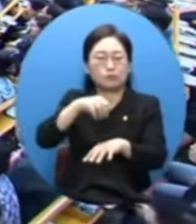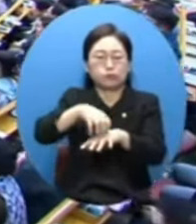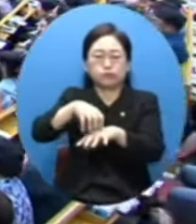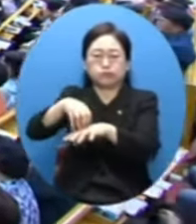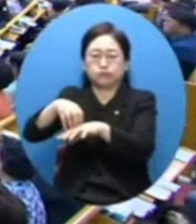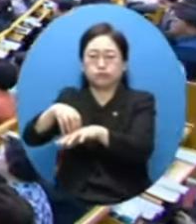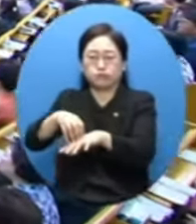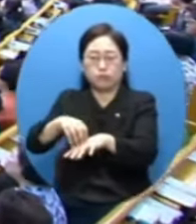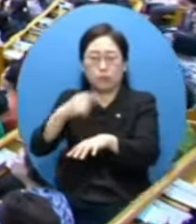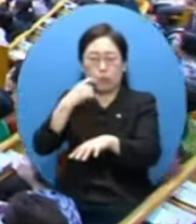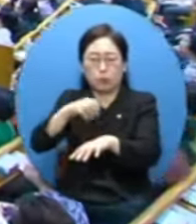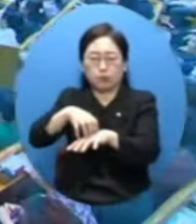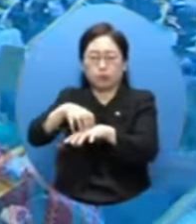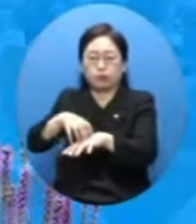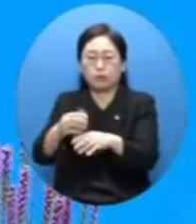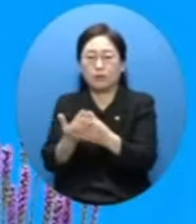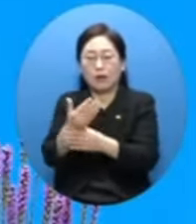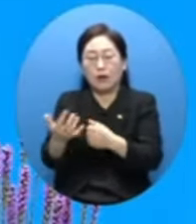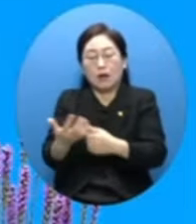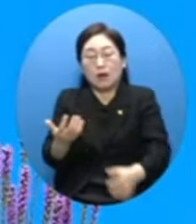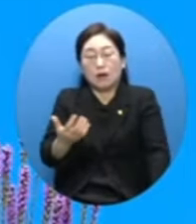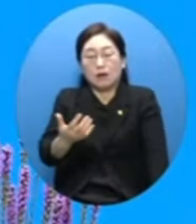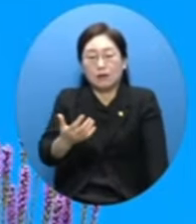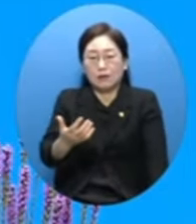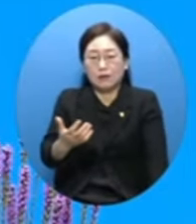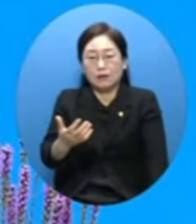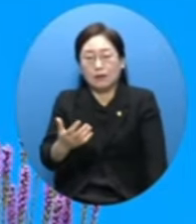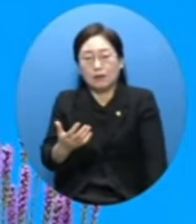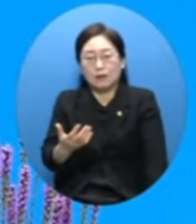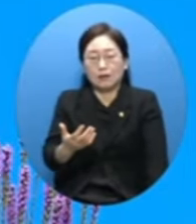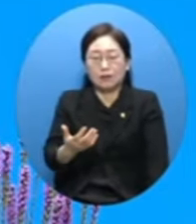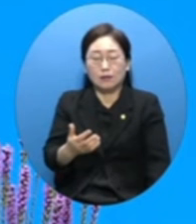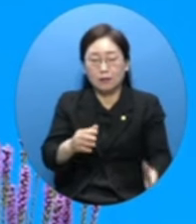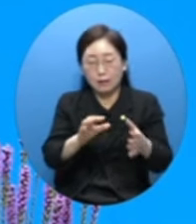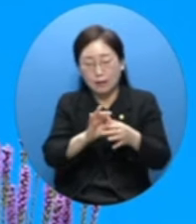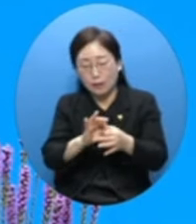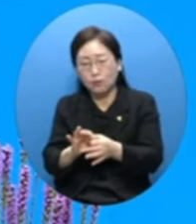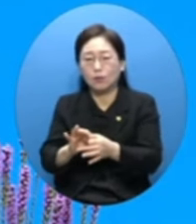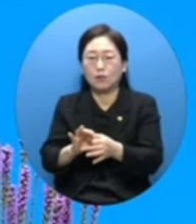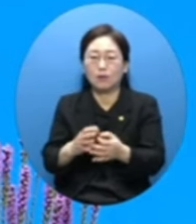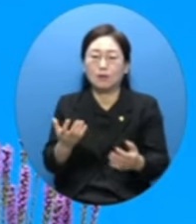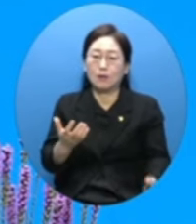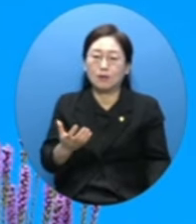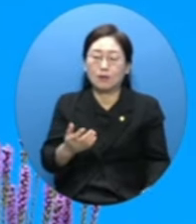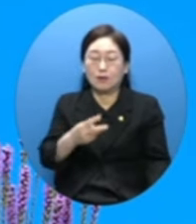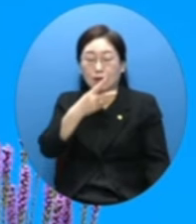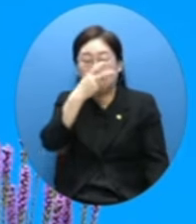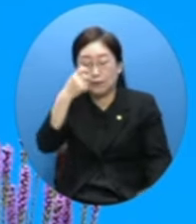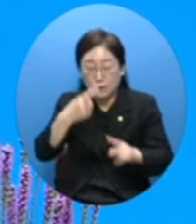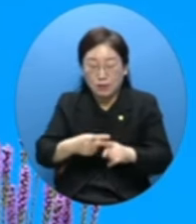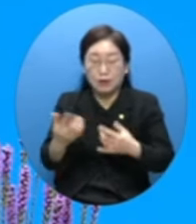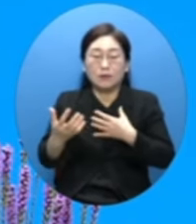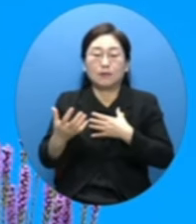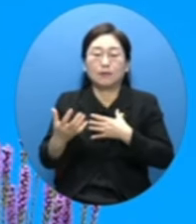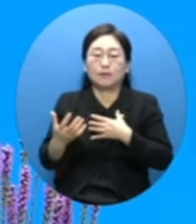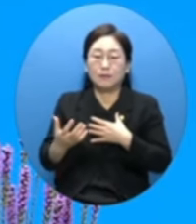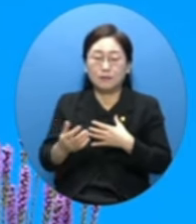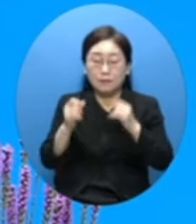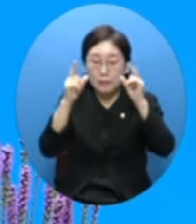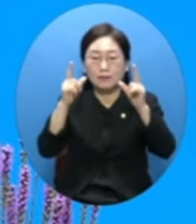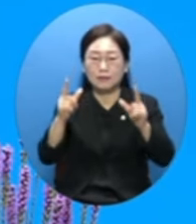너무나 통증이 심해서 진동자를 계속 모아야 되는데 잠을 자다가도 통지 되에 또 잠을